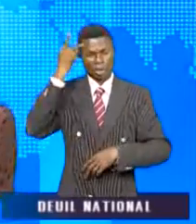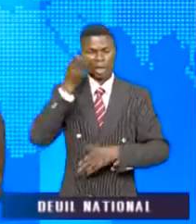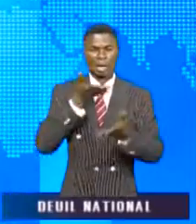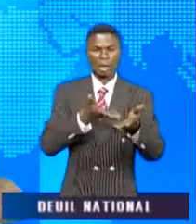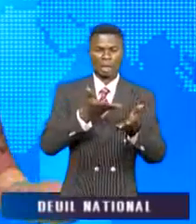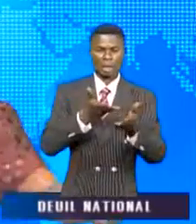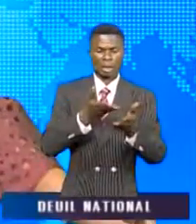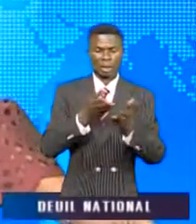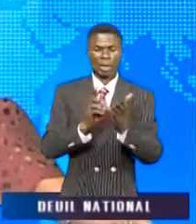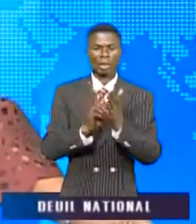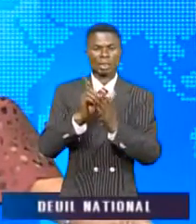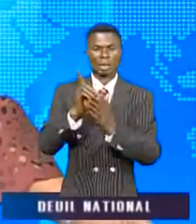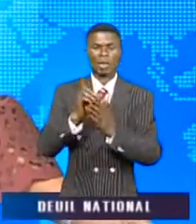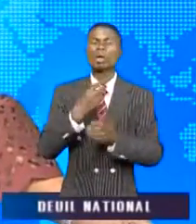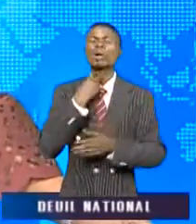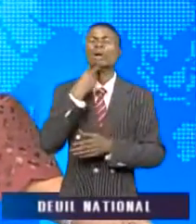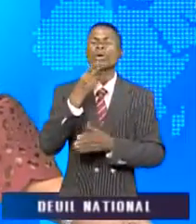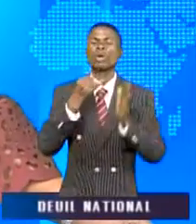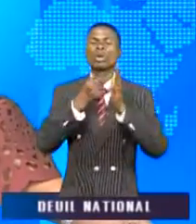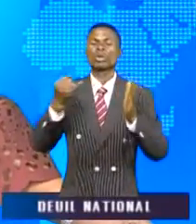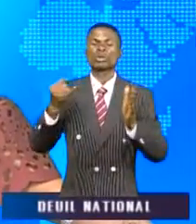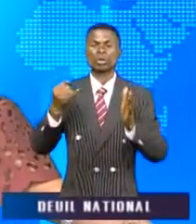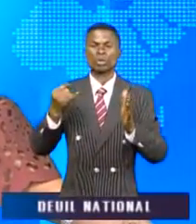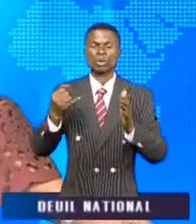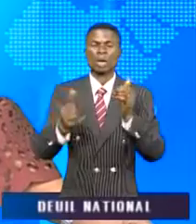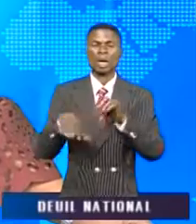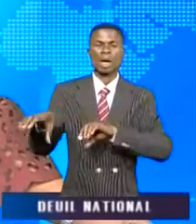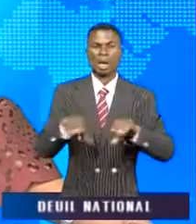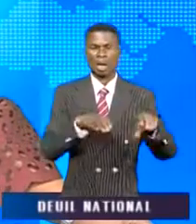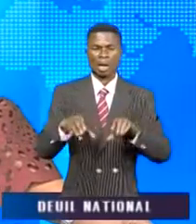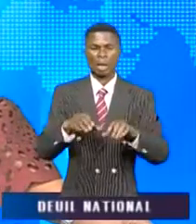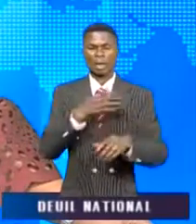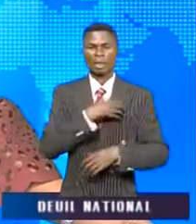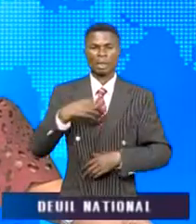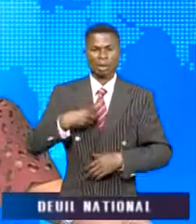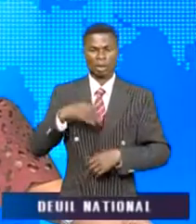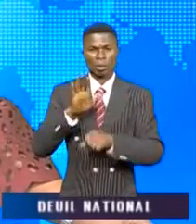de remonter le temps de 60 à nos jours sur les actions des femmes.